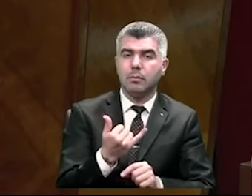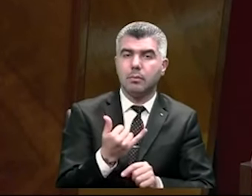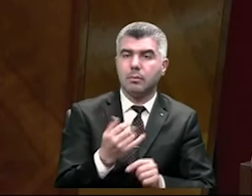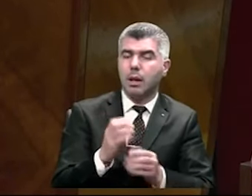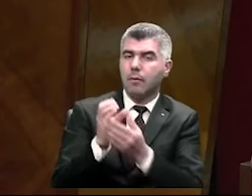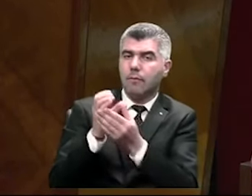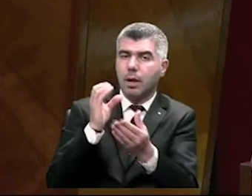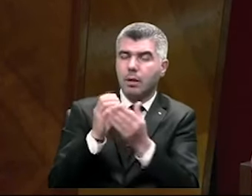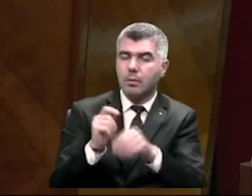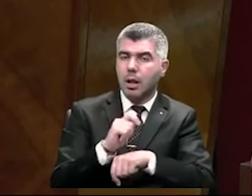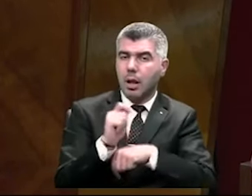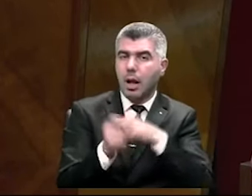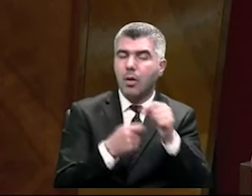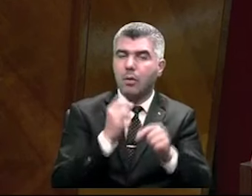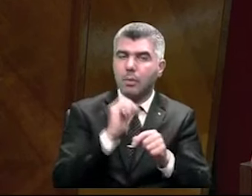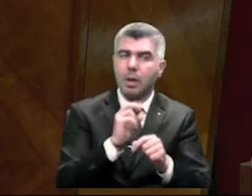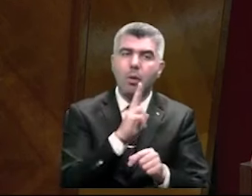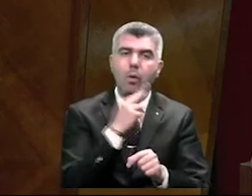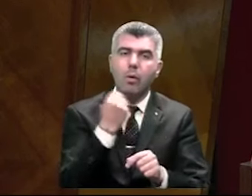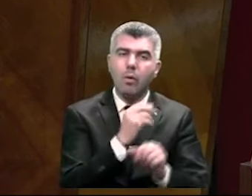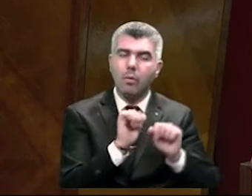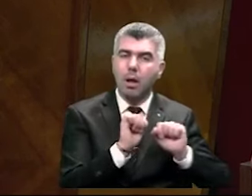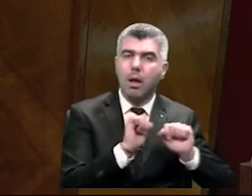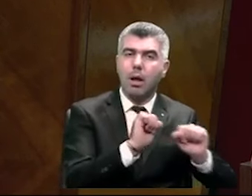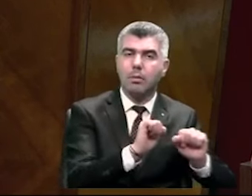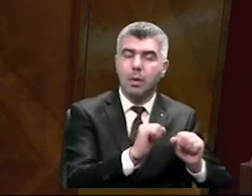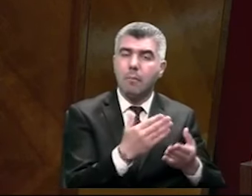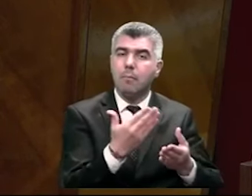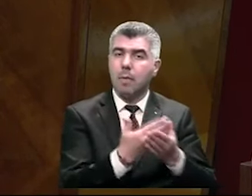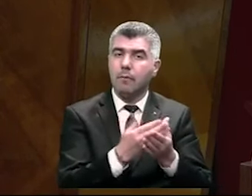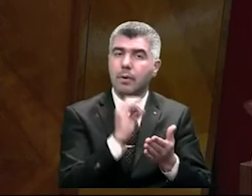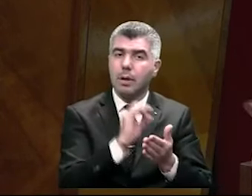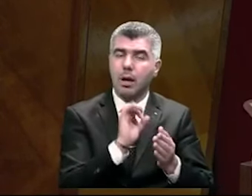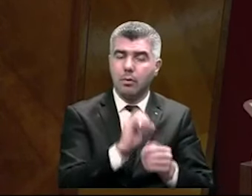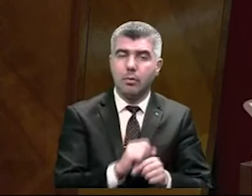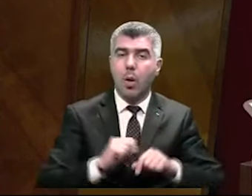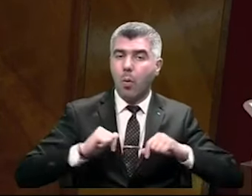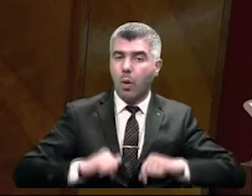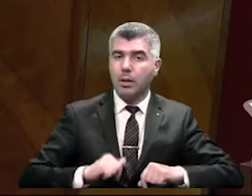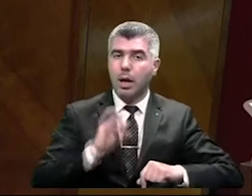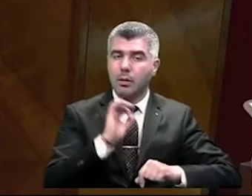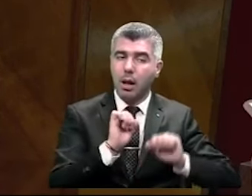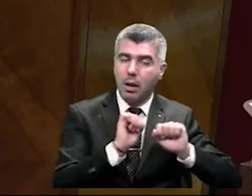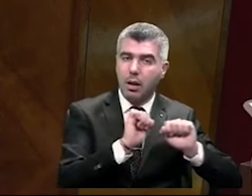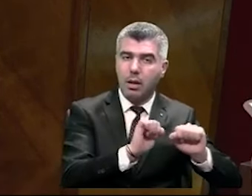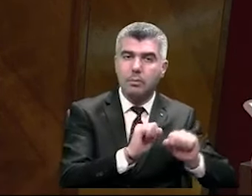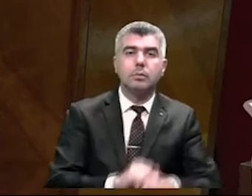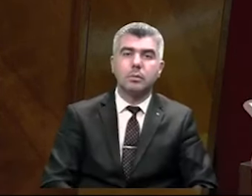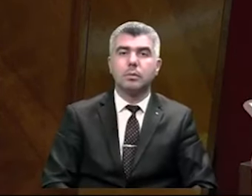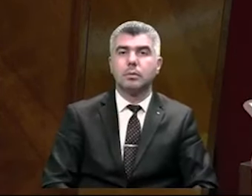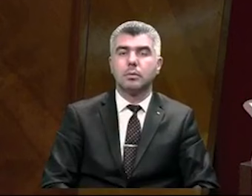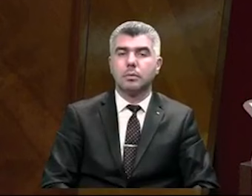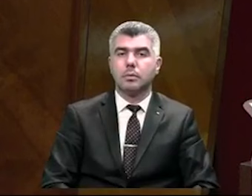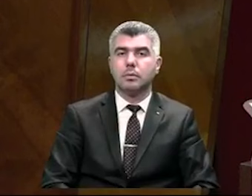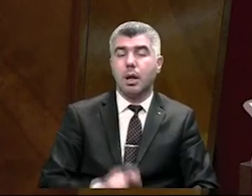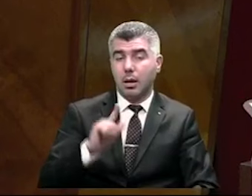القروي ولا الاهميه اللي ت توليها الحكومه لهذ القضيه هذه ديال النقل وهذ الوزاره بالاخص بحيث انه